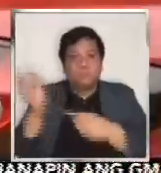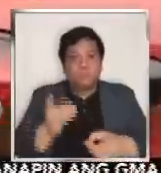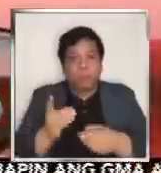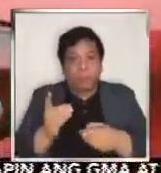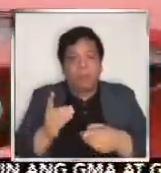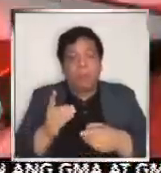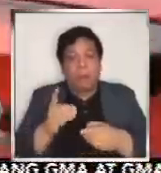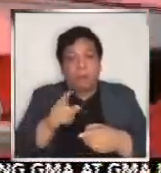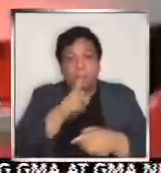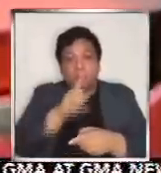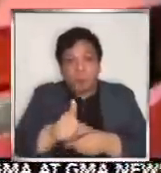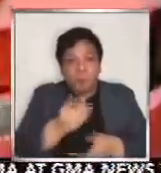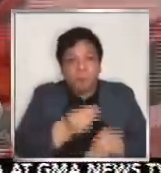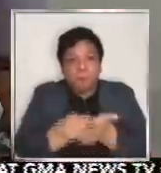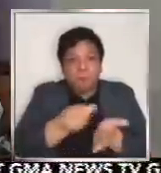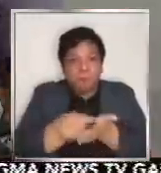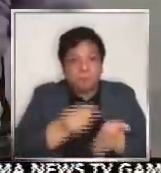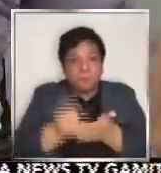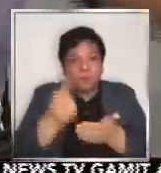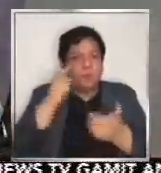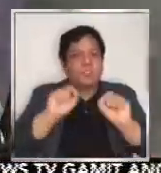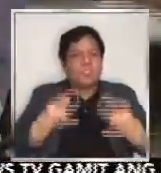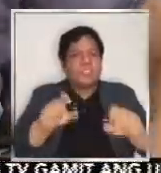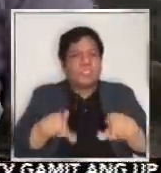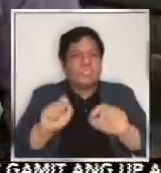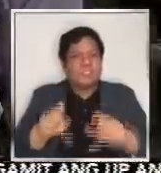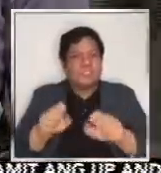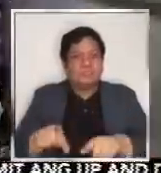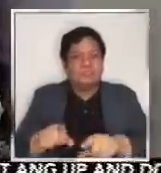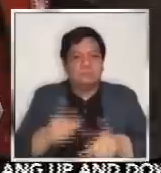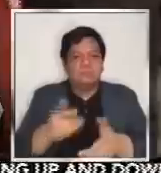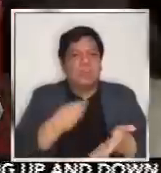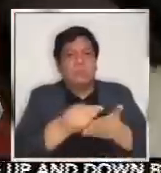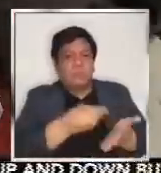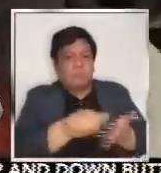mga ito ng paninda sa Maynila. Namili kami kasi para magtinda.